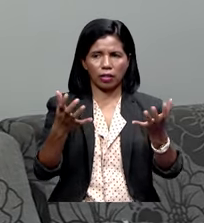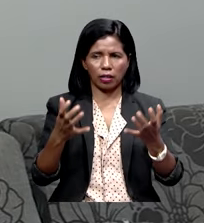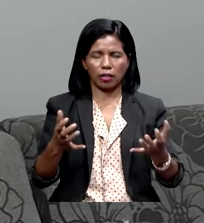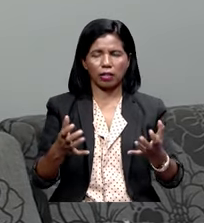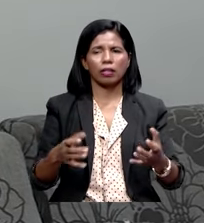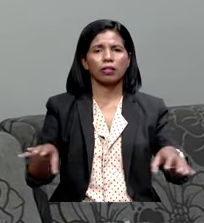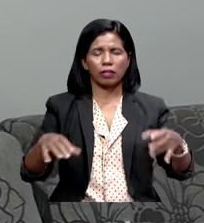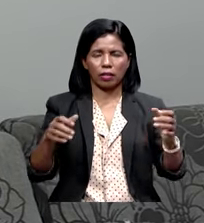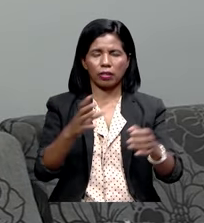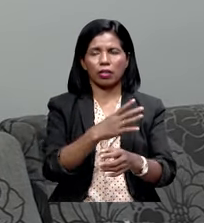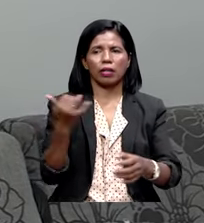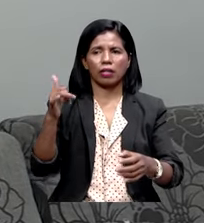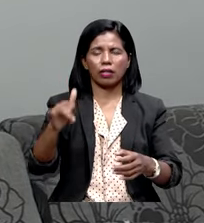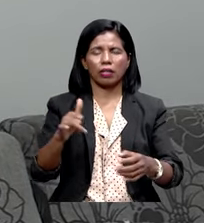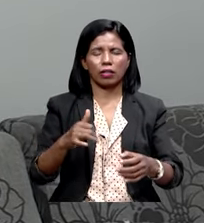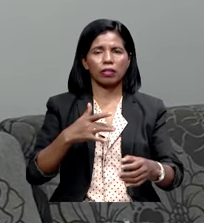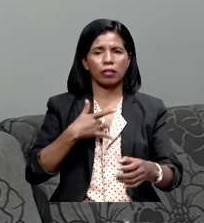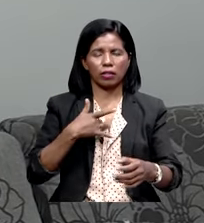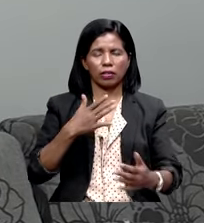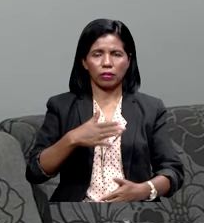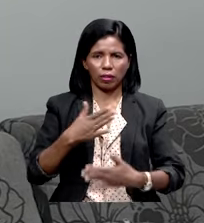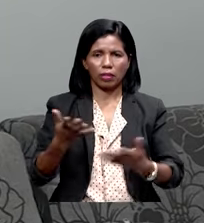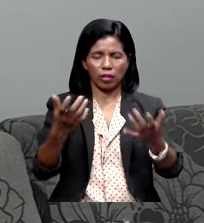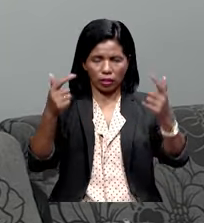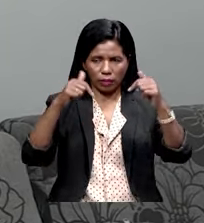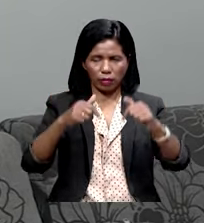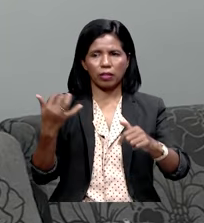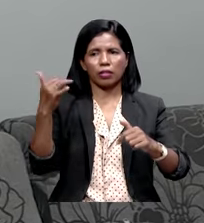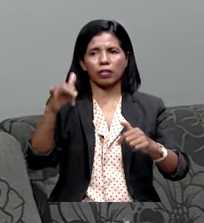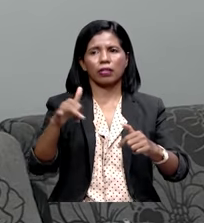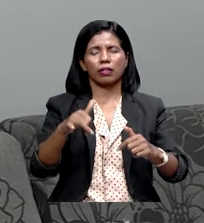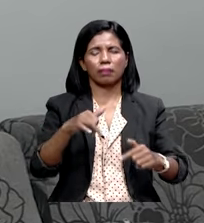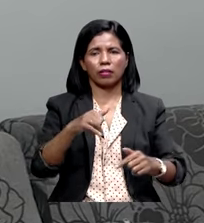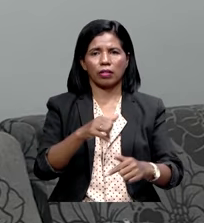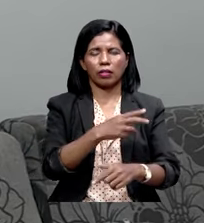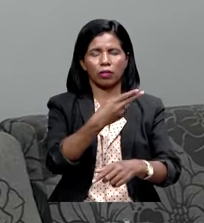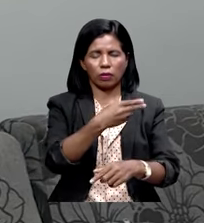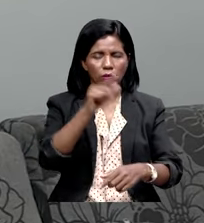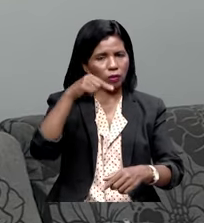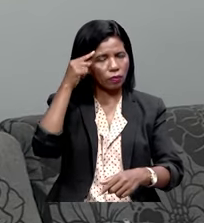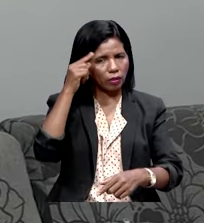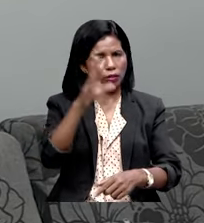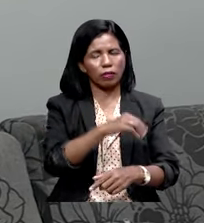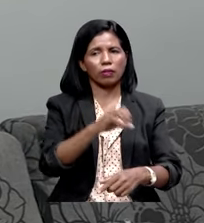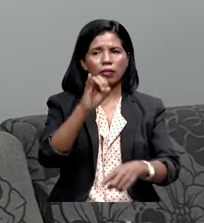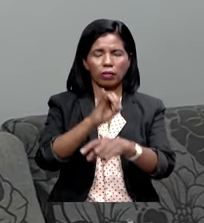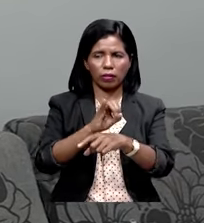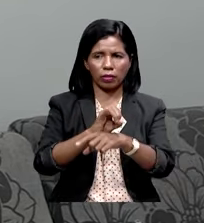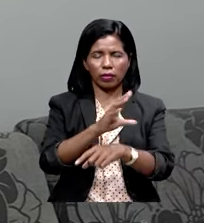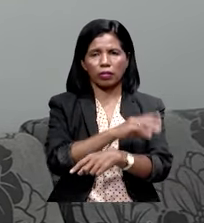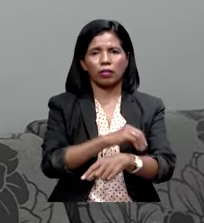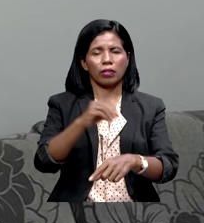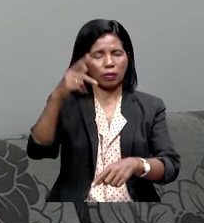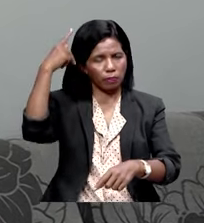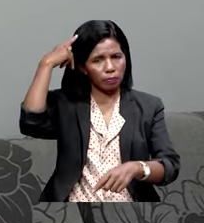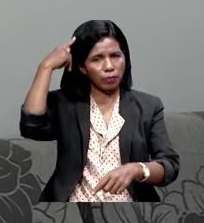ikatan berlomba-lomba untuk datang dan di sana juga baik pemerintah menghimbau dari pihak Uskup Agung Kupang